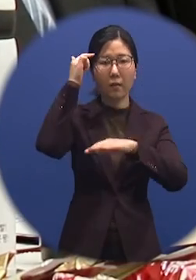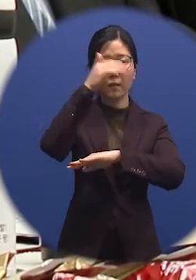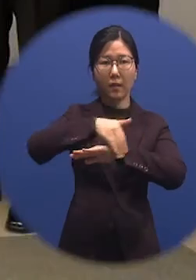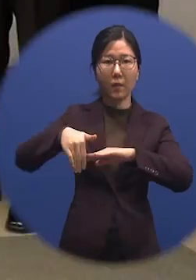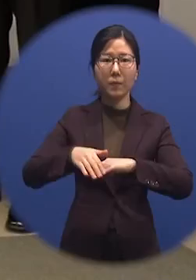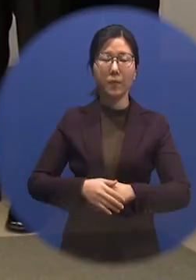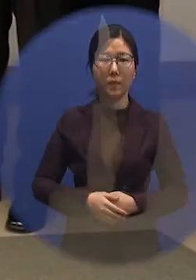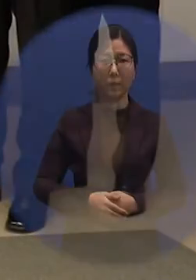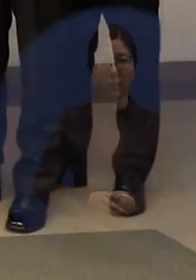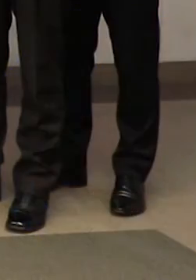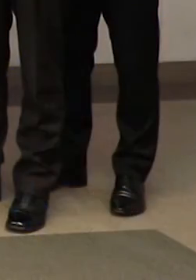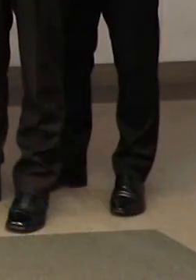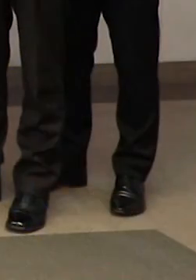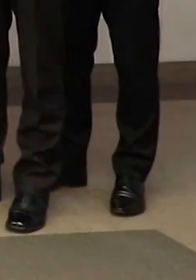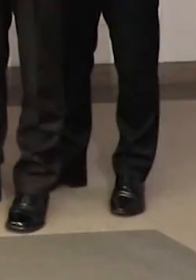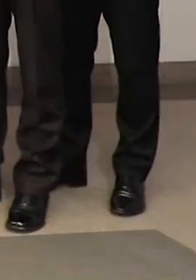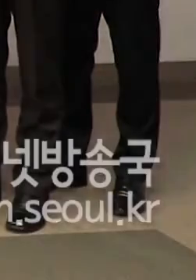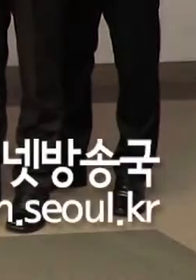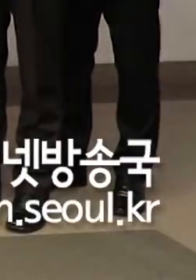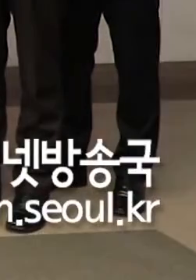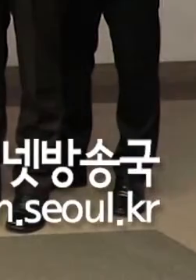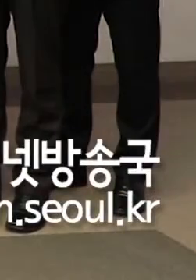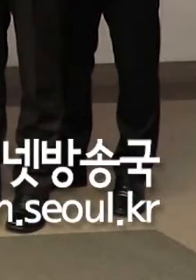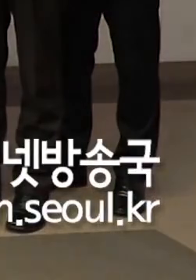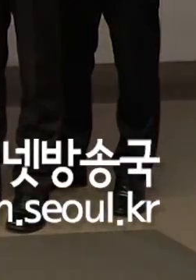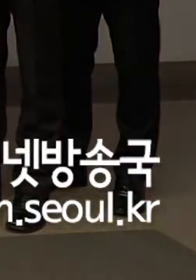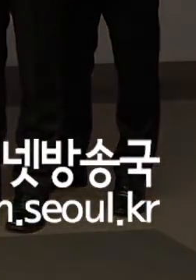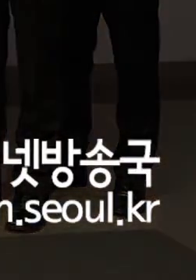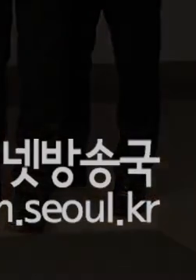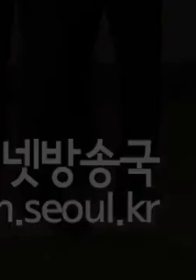펼칠 예정입니다. 건강도시! 파이팅! 네, 됐습니다.